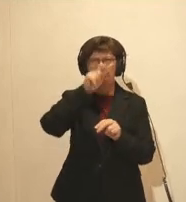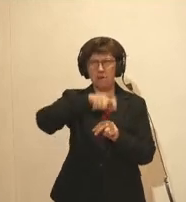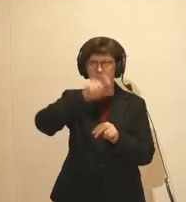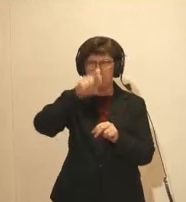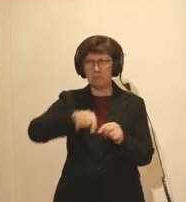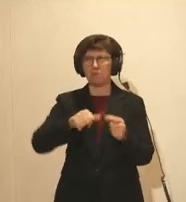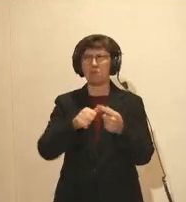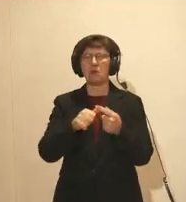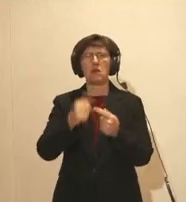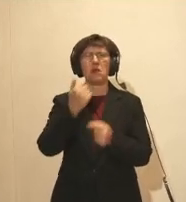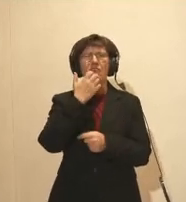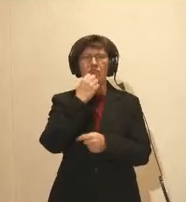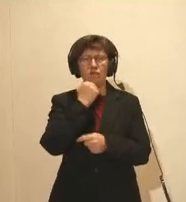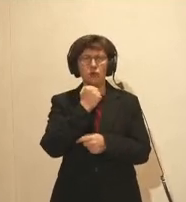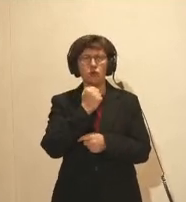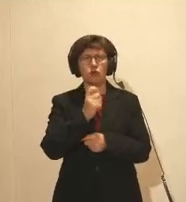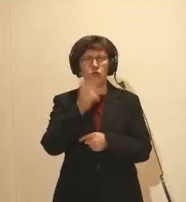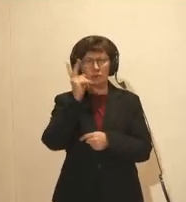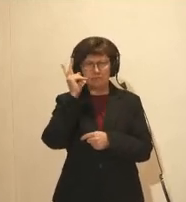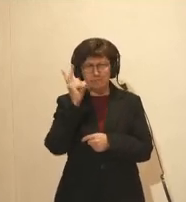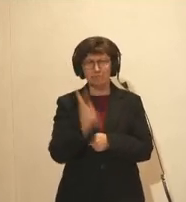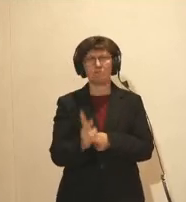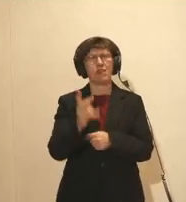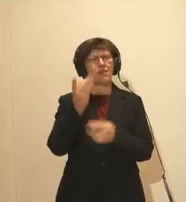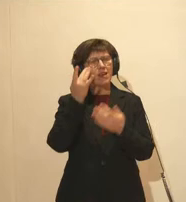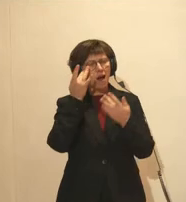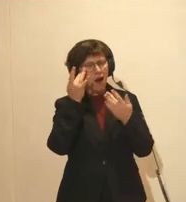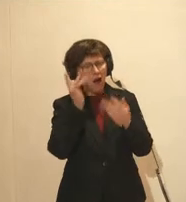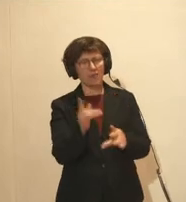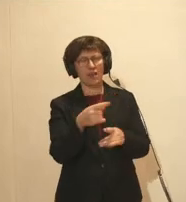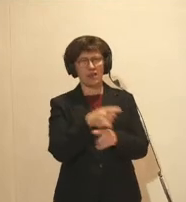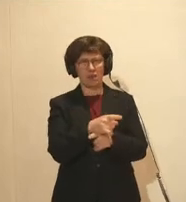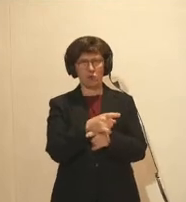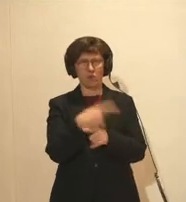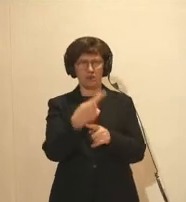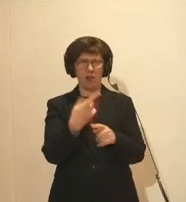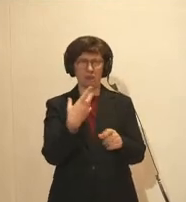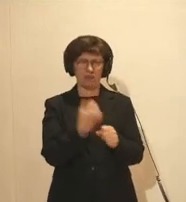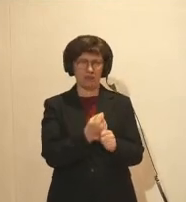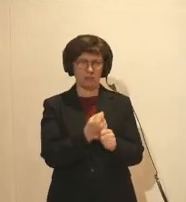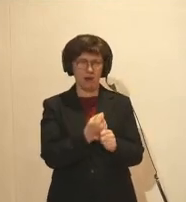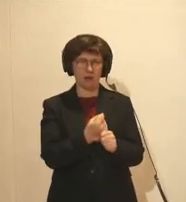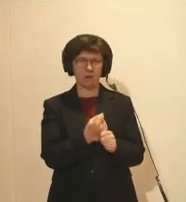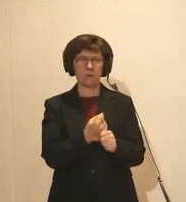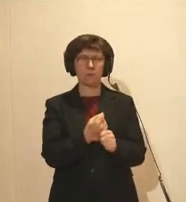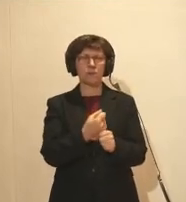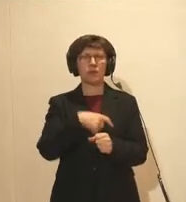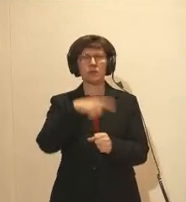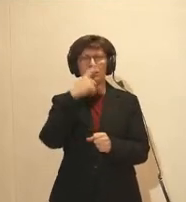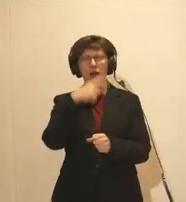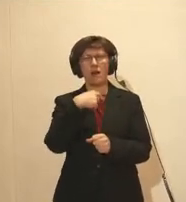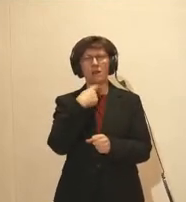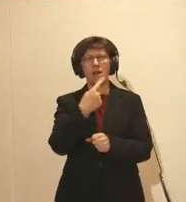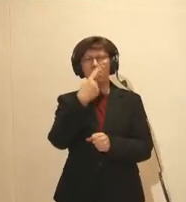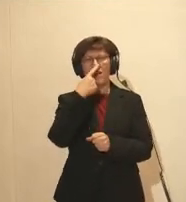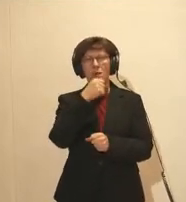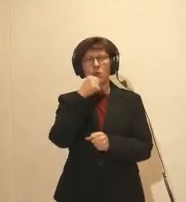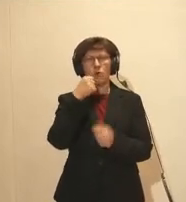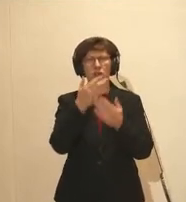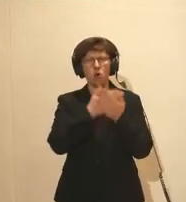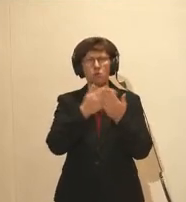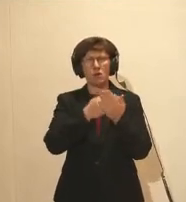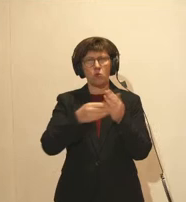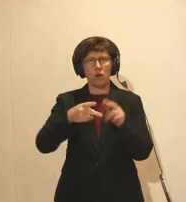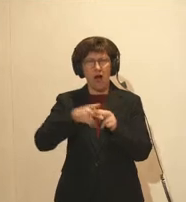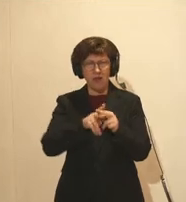die wollen aber wirklich auch eine anerkennung für das was sie machen und die sagen wenn ich eine berufsausbildung im handwerk mache dann